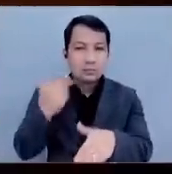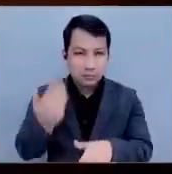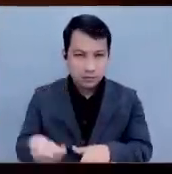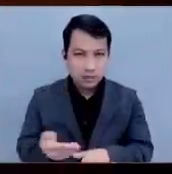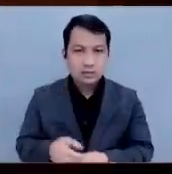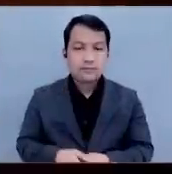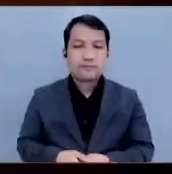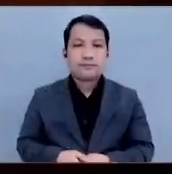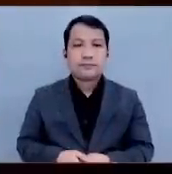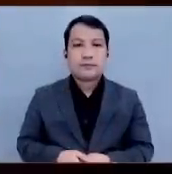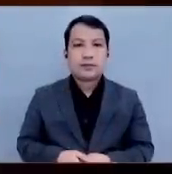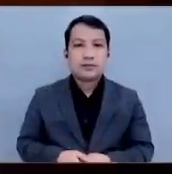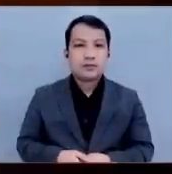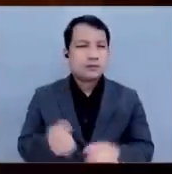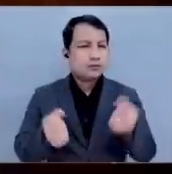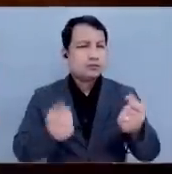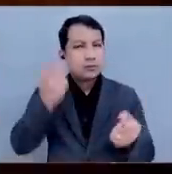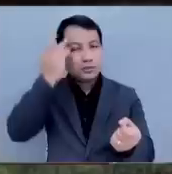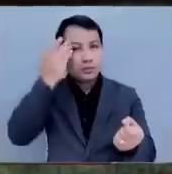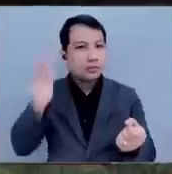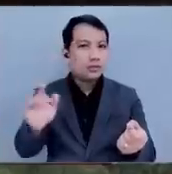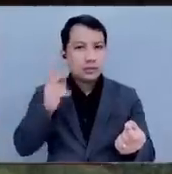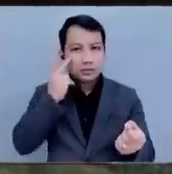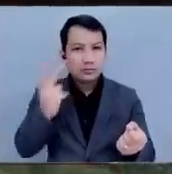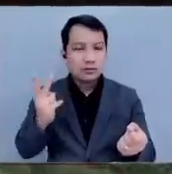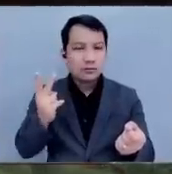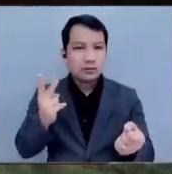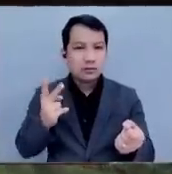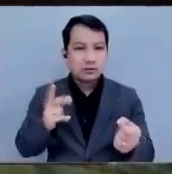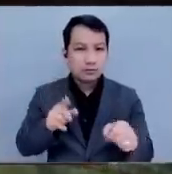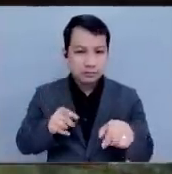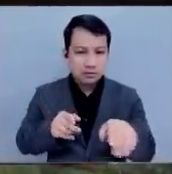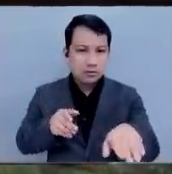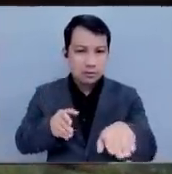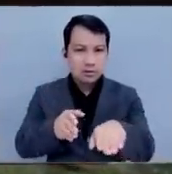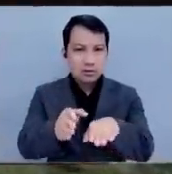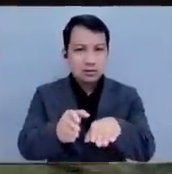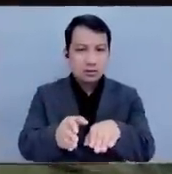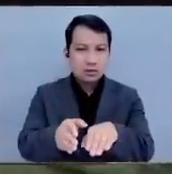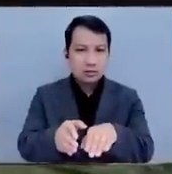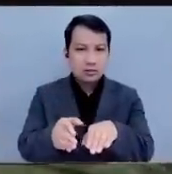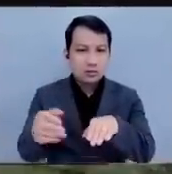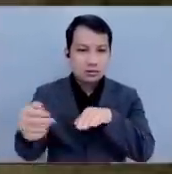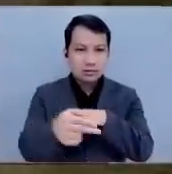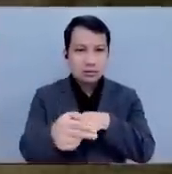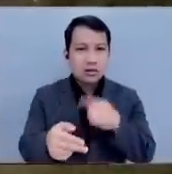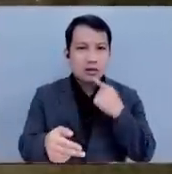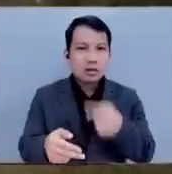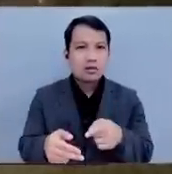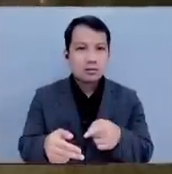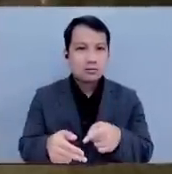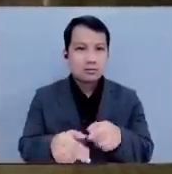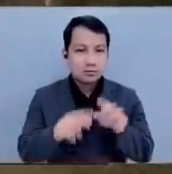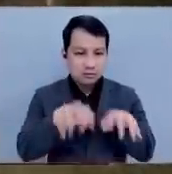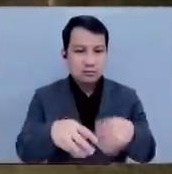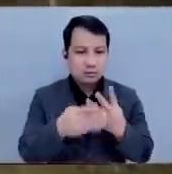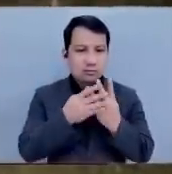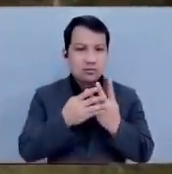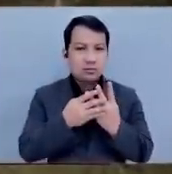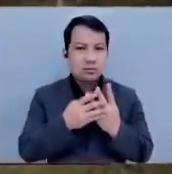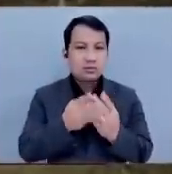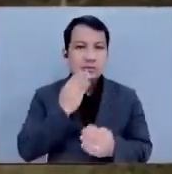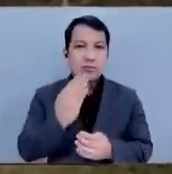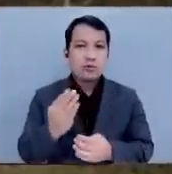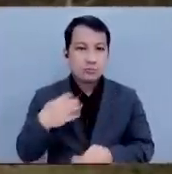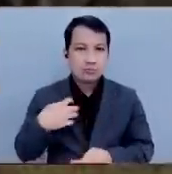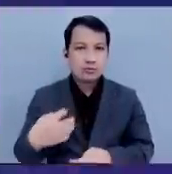raw napansin ng truck ang aksidente. Hinabol lang siya ng mga motorista na nakakita sa nangyari. Nakakulong na ang driver sa Bacolod Police